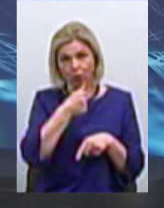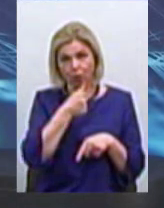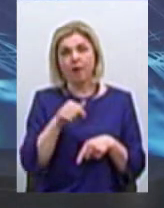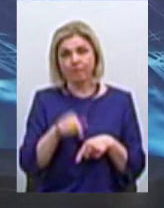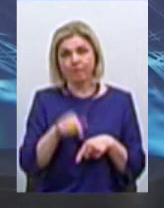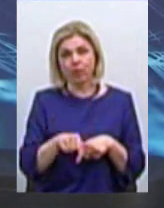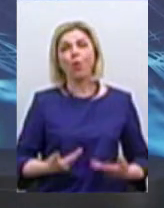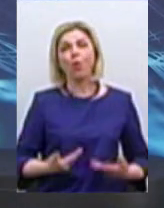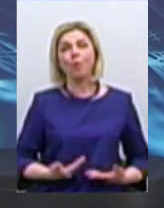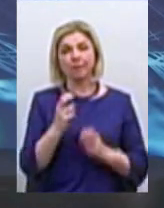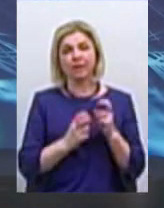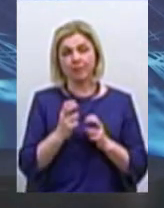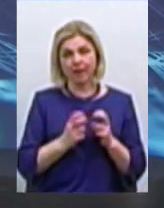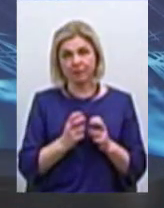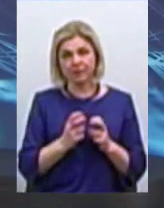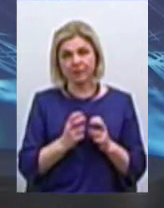ж комунальному підприємстві